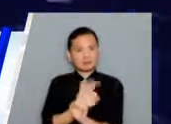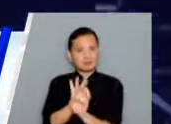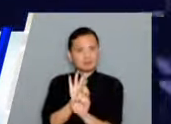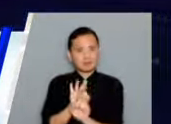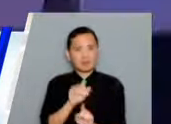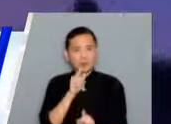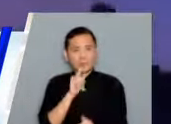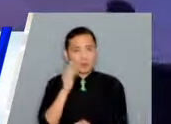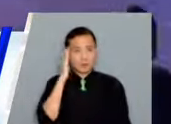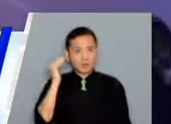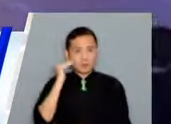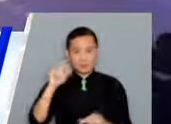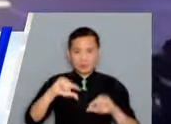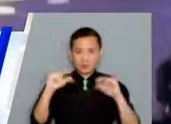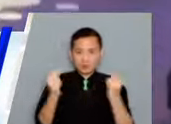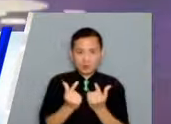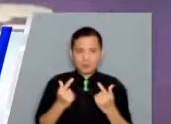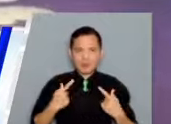The Song.